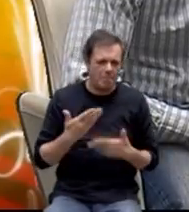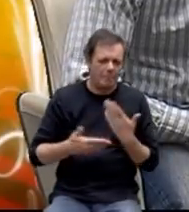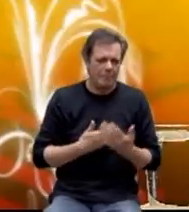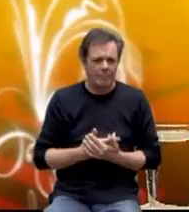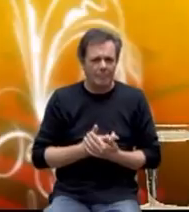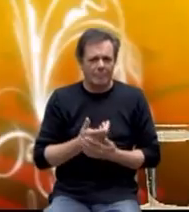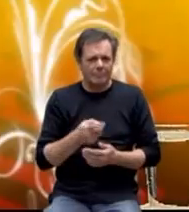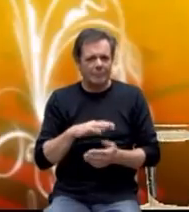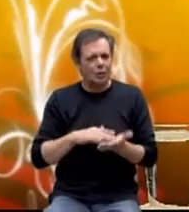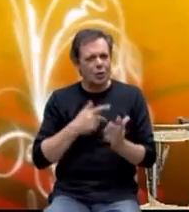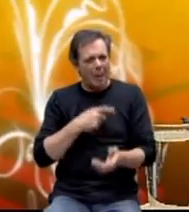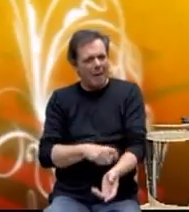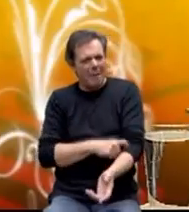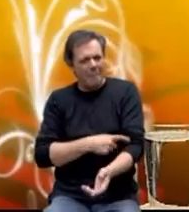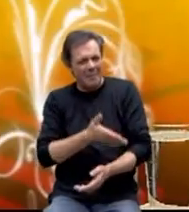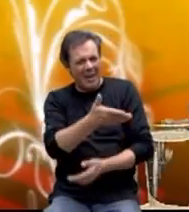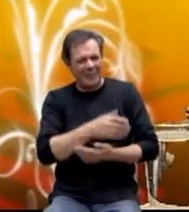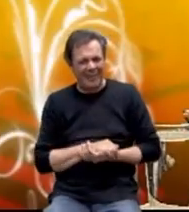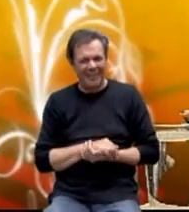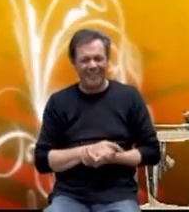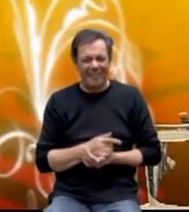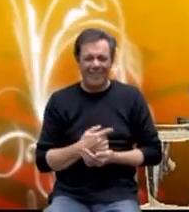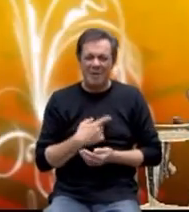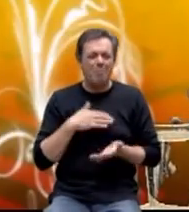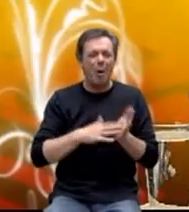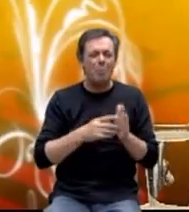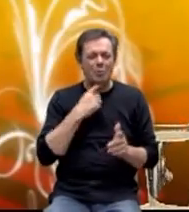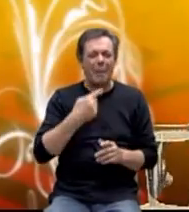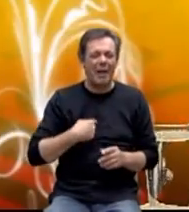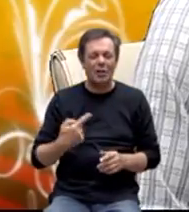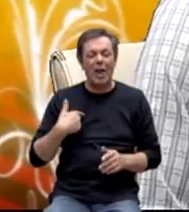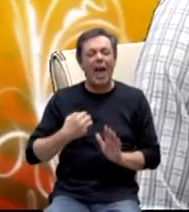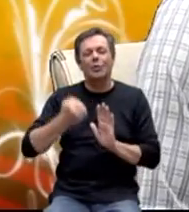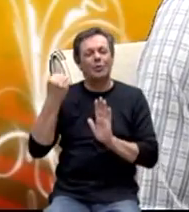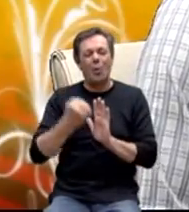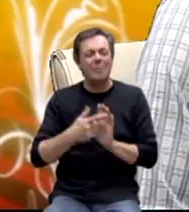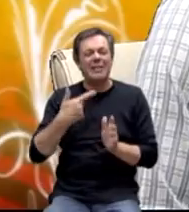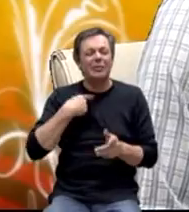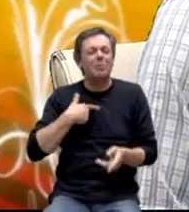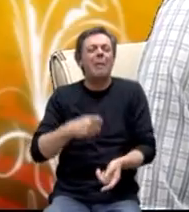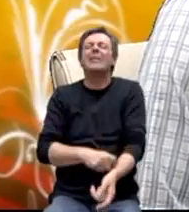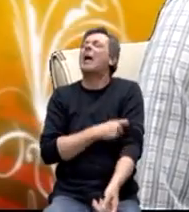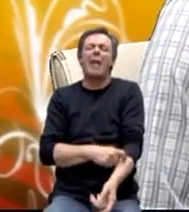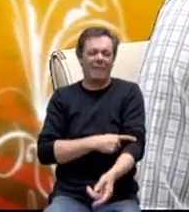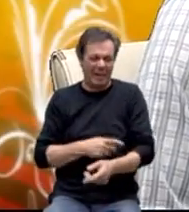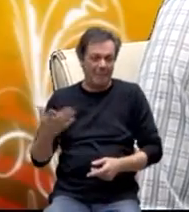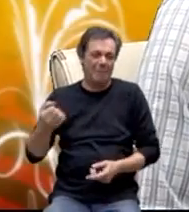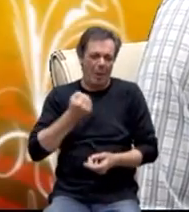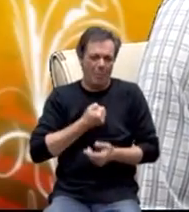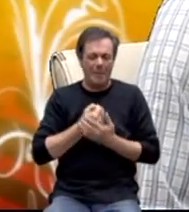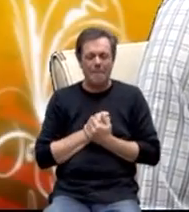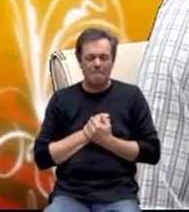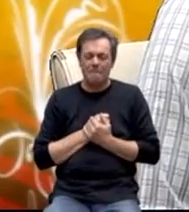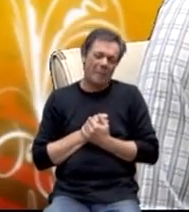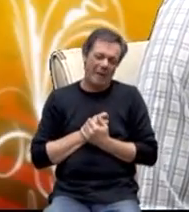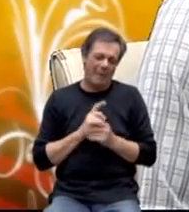vas nervira? Moj muž kaže da ću ja njega ubiti jer ga nerviram. Jel to istina? Ne, nije istina. Je. Ali on meni to kaže, a ja mislim da ga